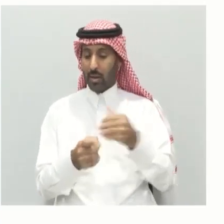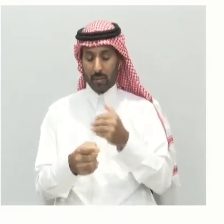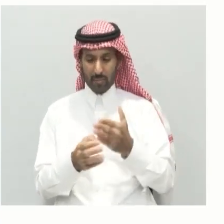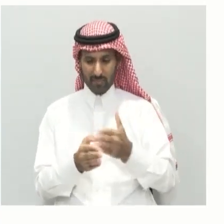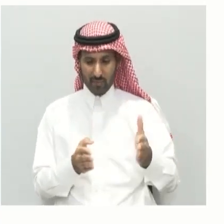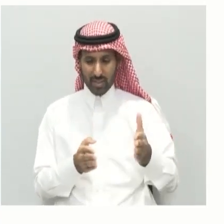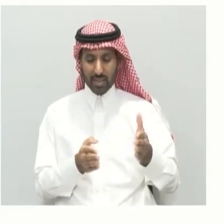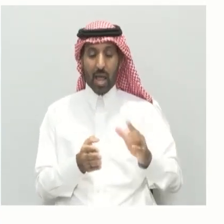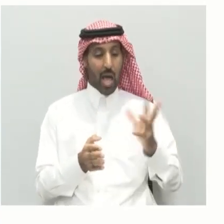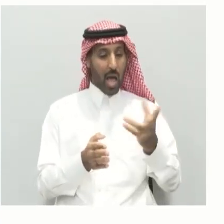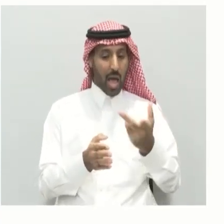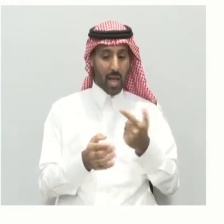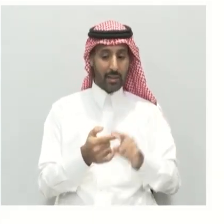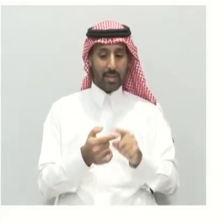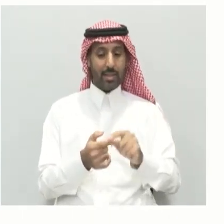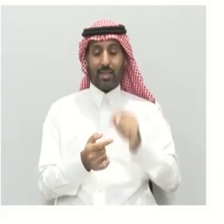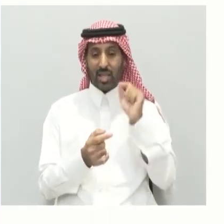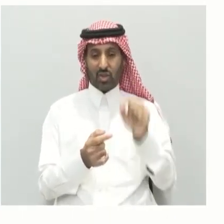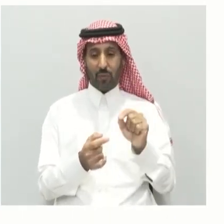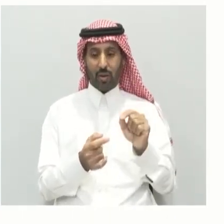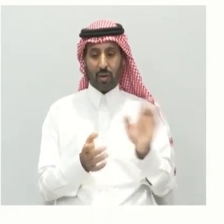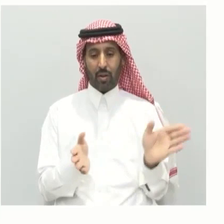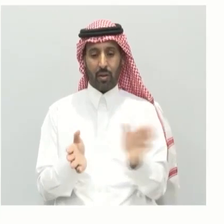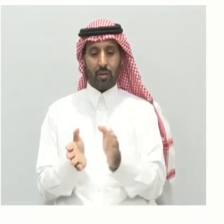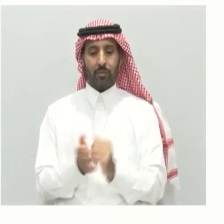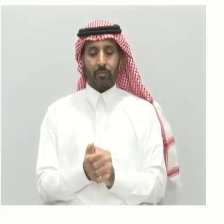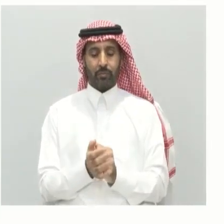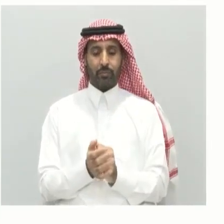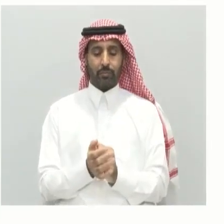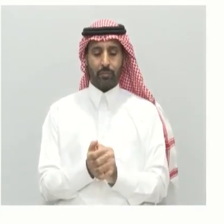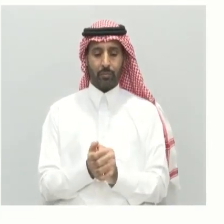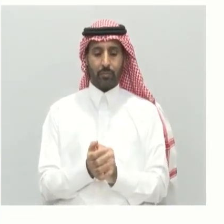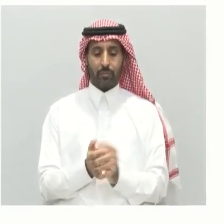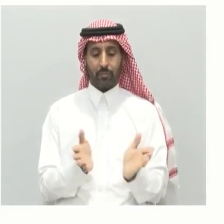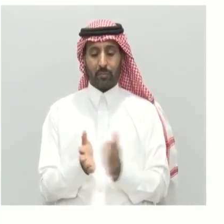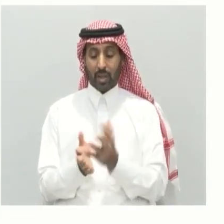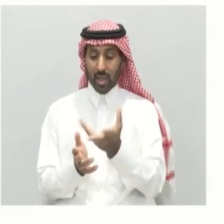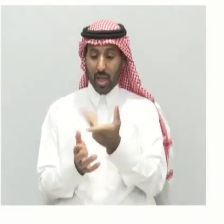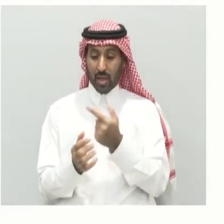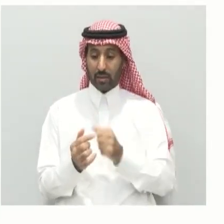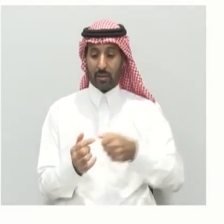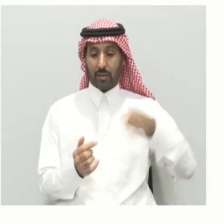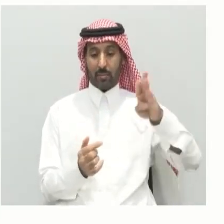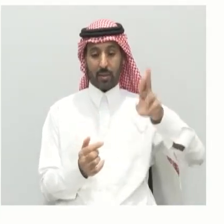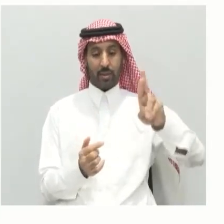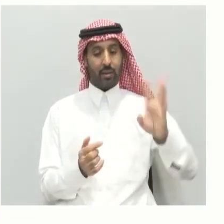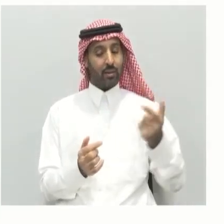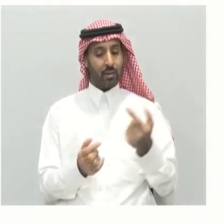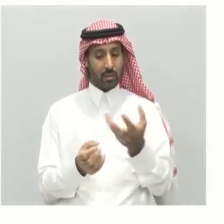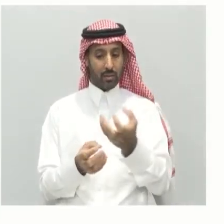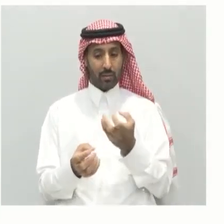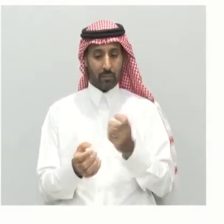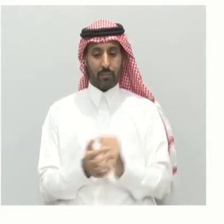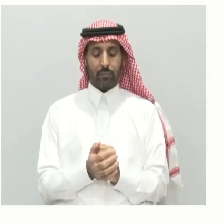متحد اذا عدد تاكسده كم صفر نروح للناتج البي ار البي ار هنا متحد